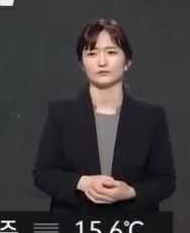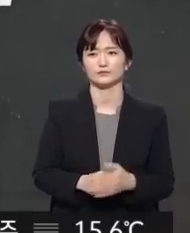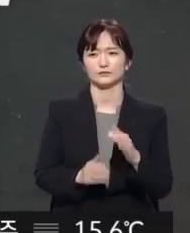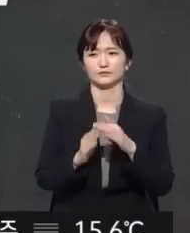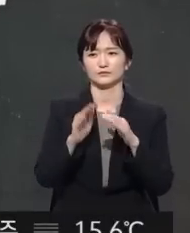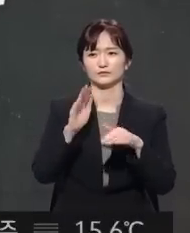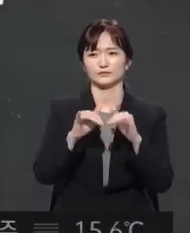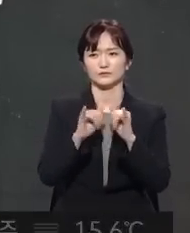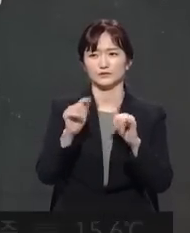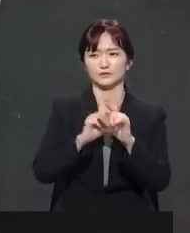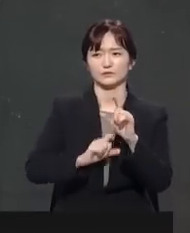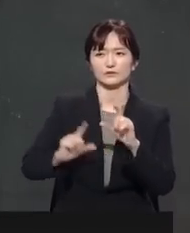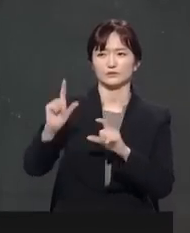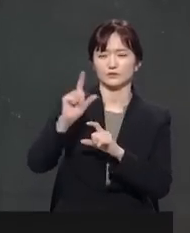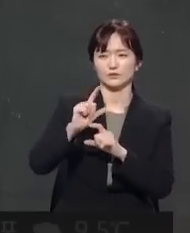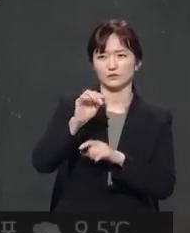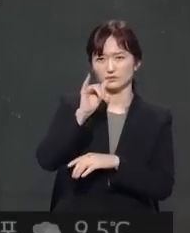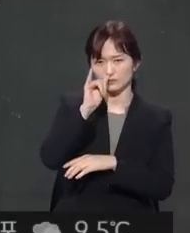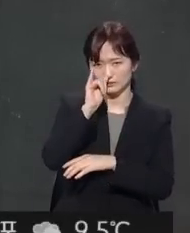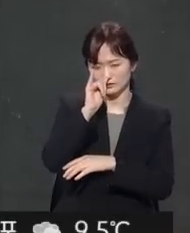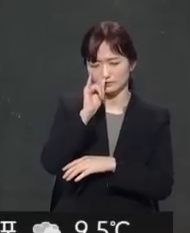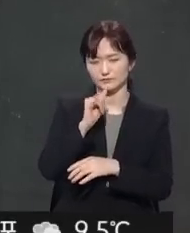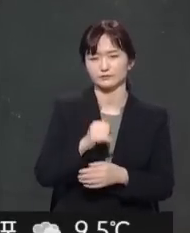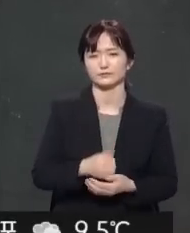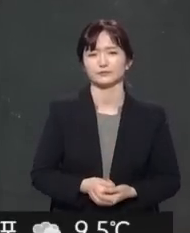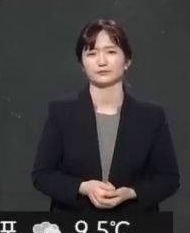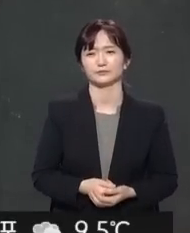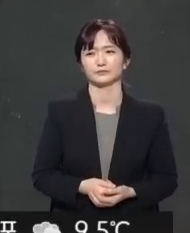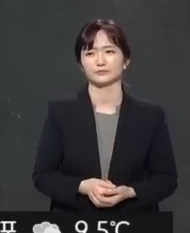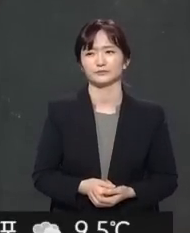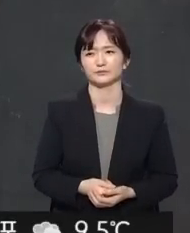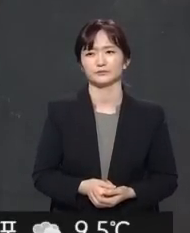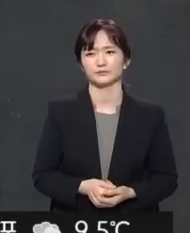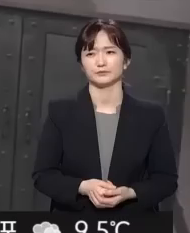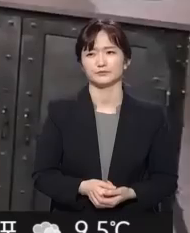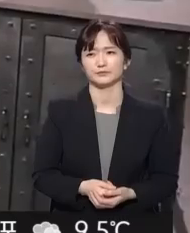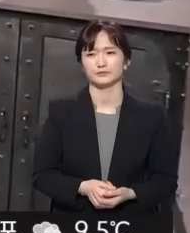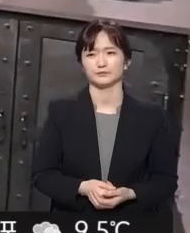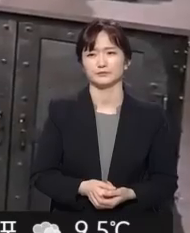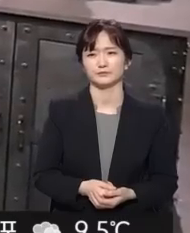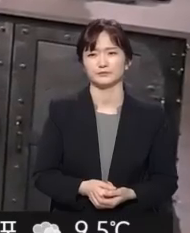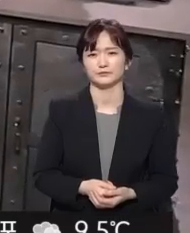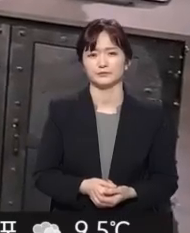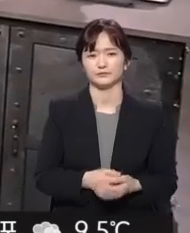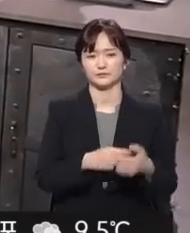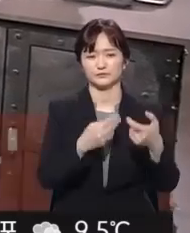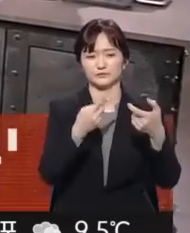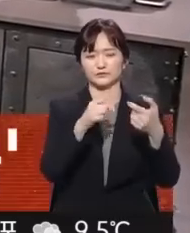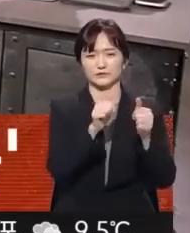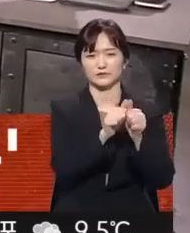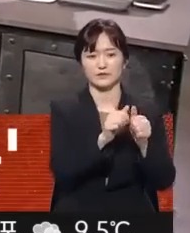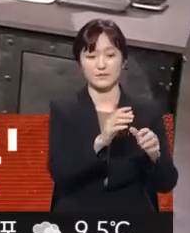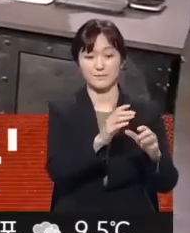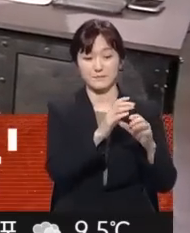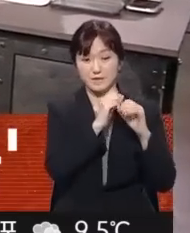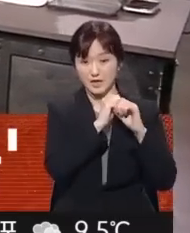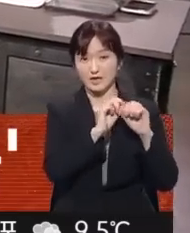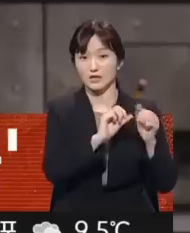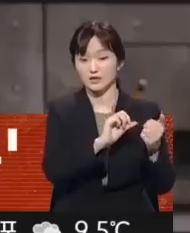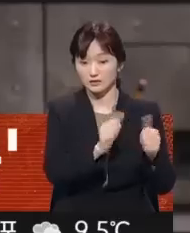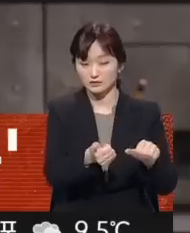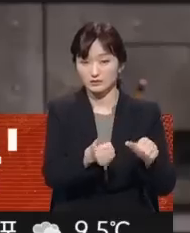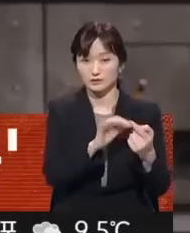마을 주민들이 더 있었다구요 충격적입니다 극단적 선택한 사람이 이제 한 명 있는데이 사람